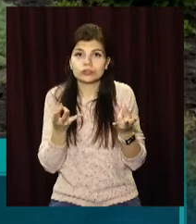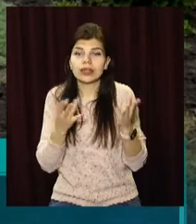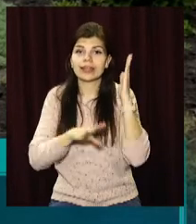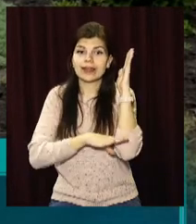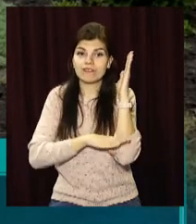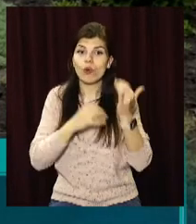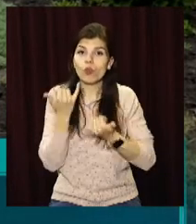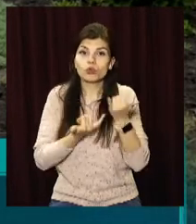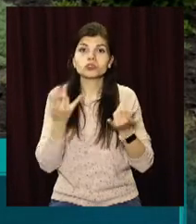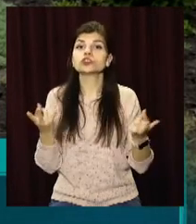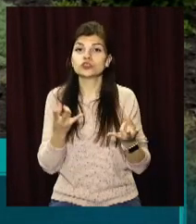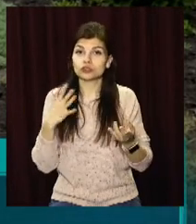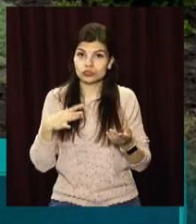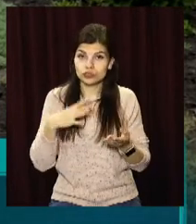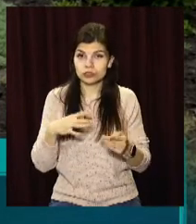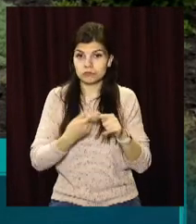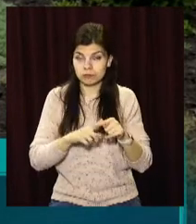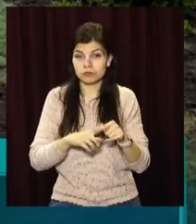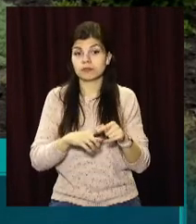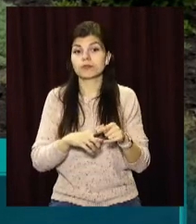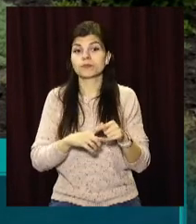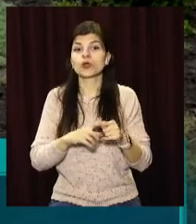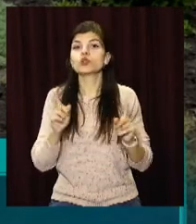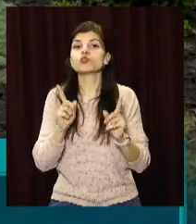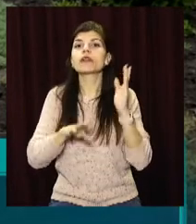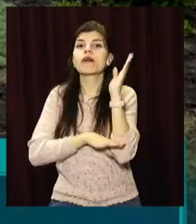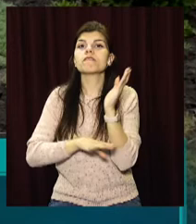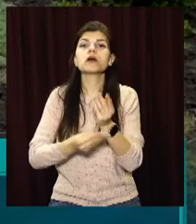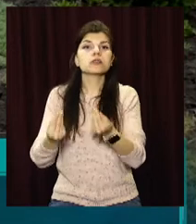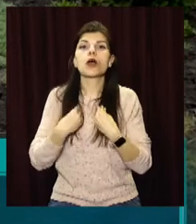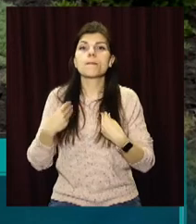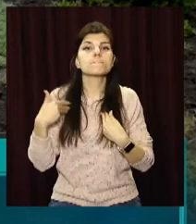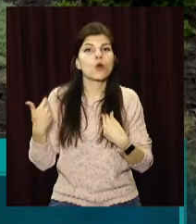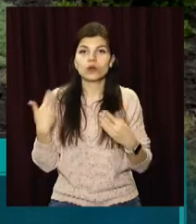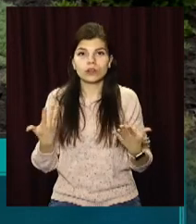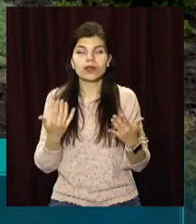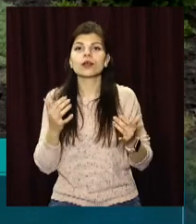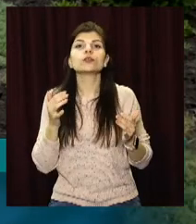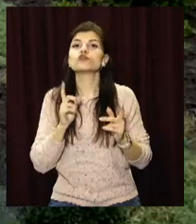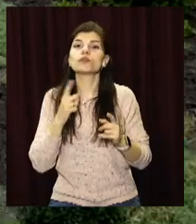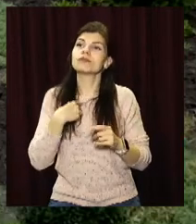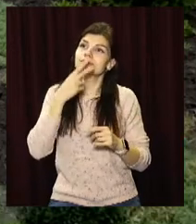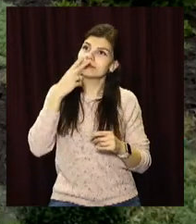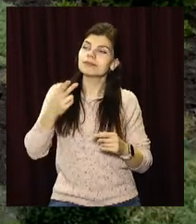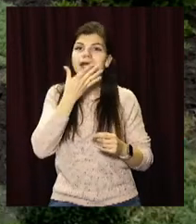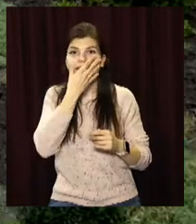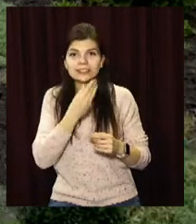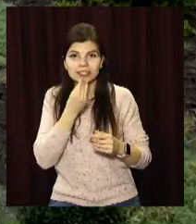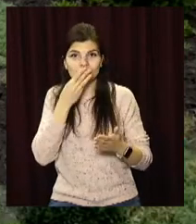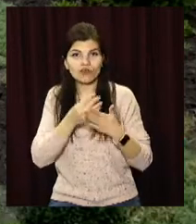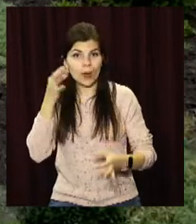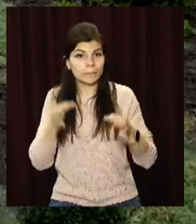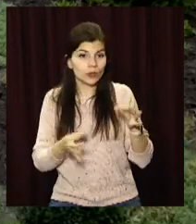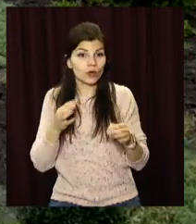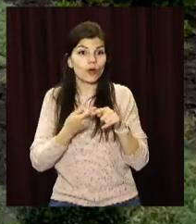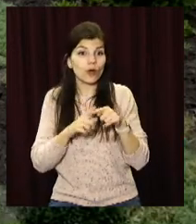за зеленими насадженнями, для чого це потрібно, що дають нам дерева, для чого ми любуємось, милуємось красою своєї природи.